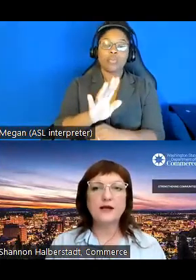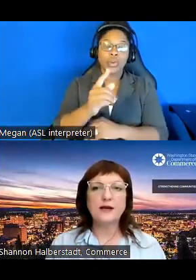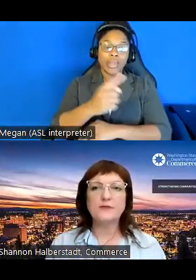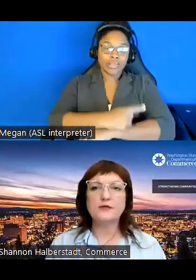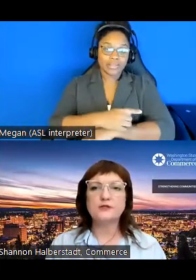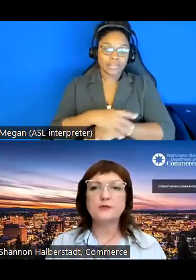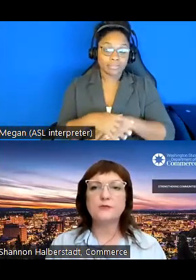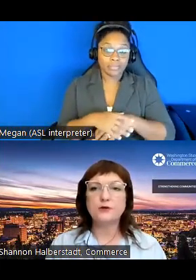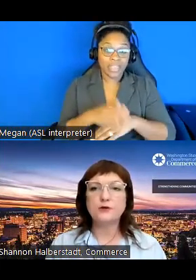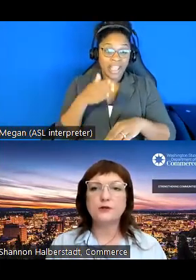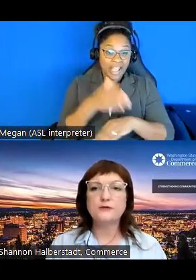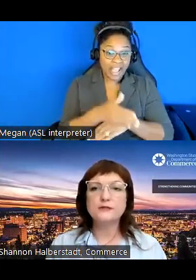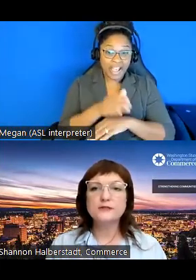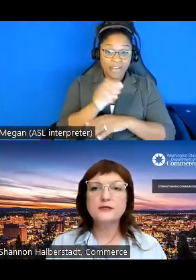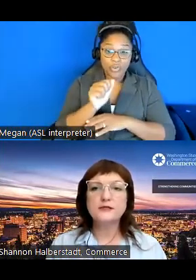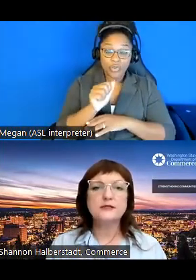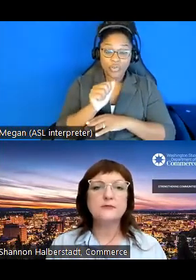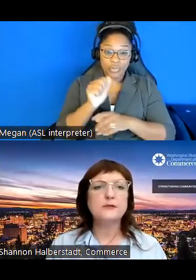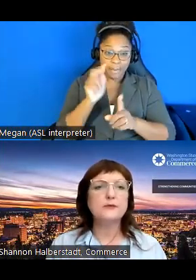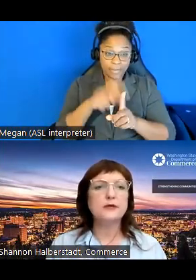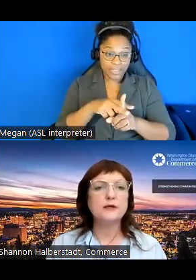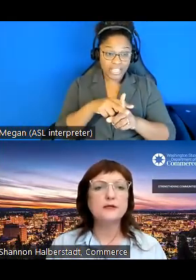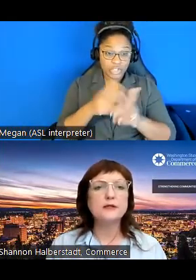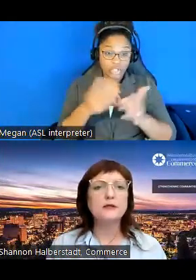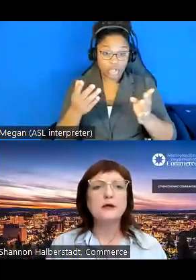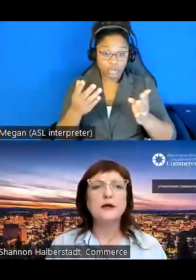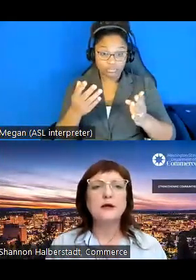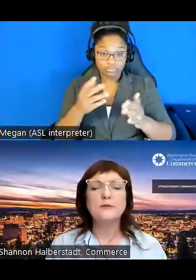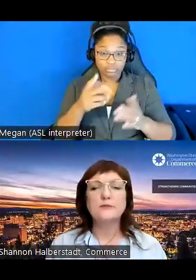8월 17일부터 9월 9일까지입니다.